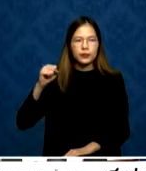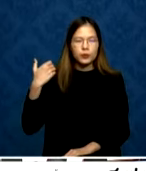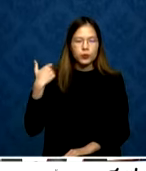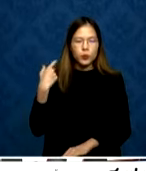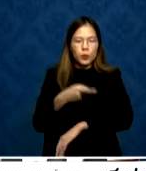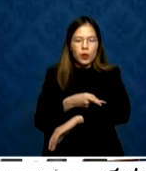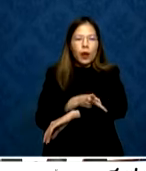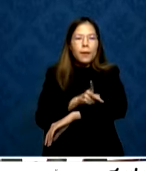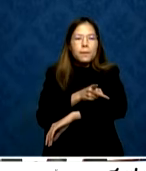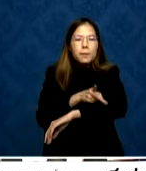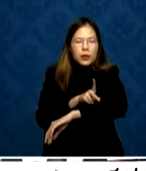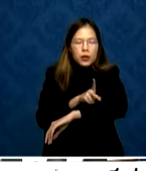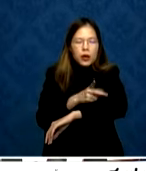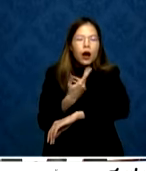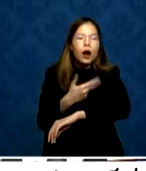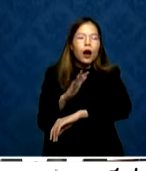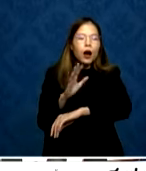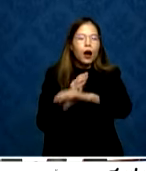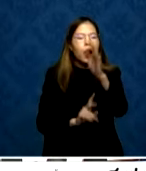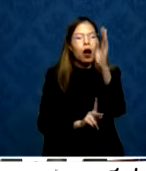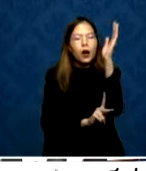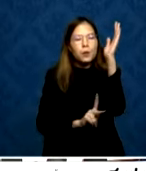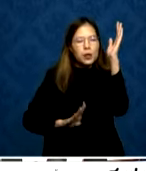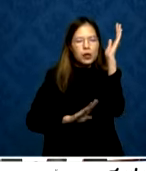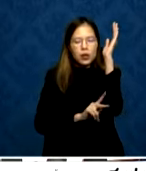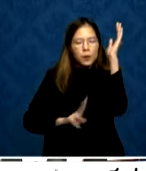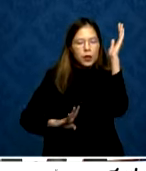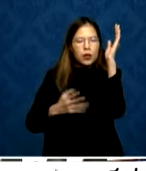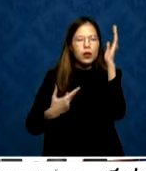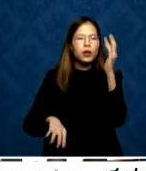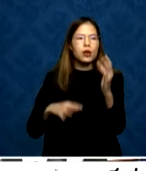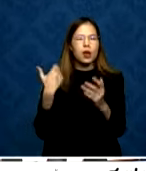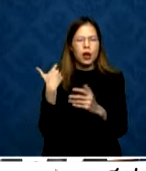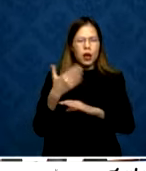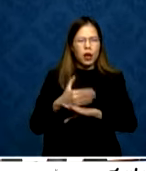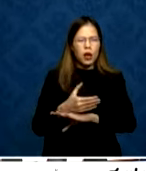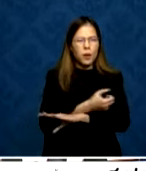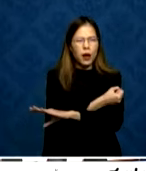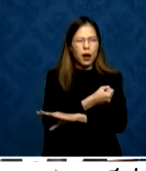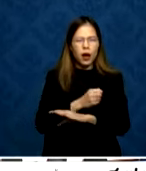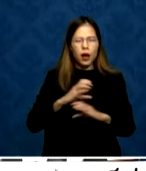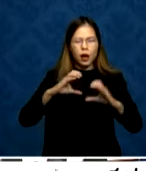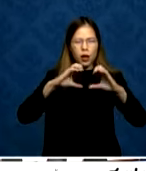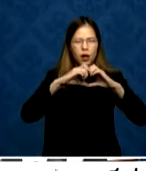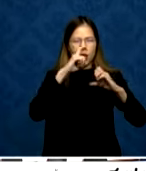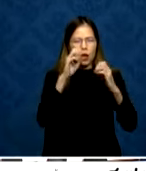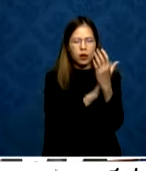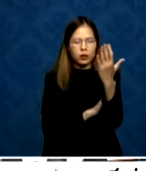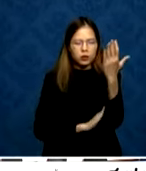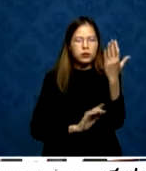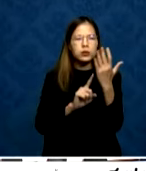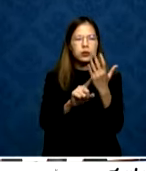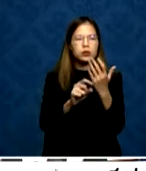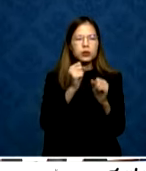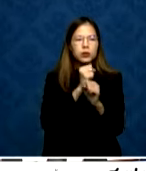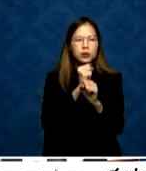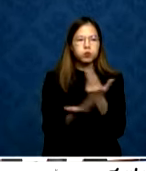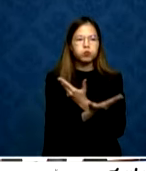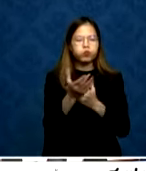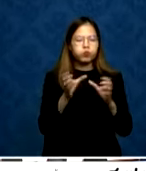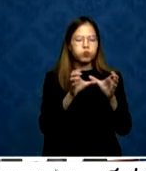พรรคภูมิใจไทยครับกับผมขออนุญาตท่านประธานนะครับขอมีส่วนร่วมในการร่างพระราชบัญญัติยุทธศาสตร์ลำ